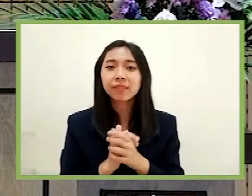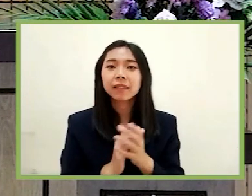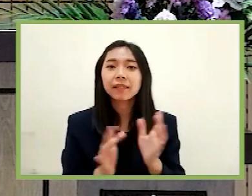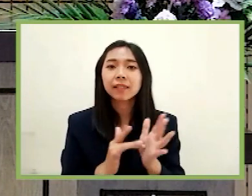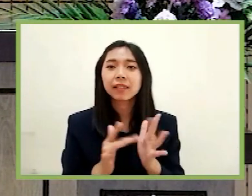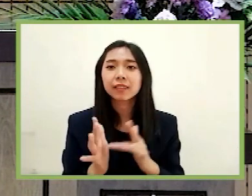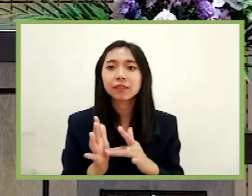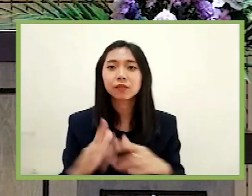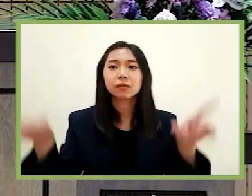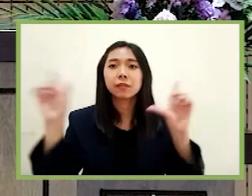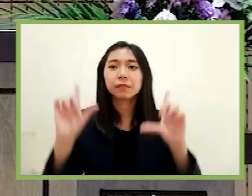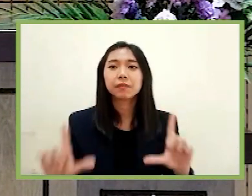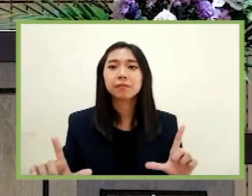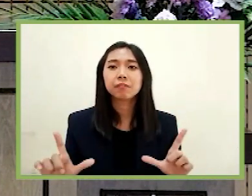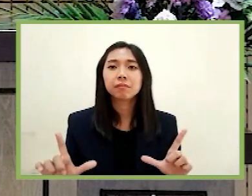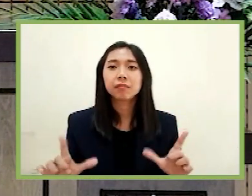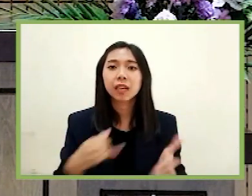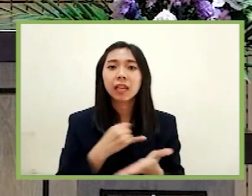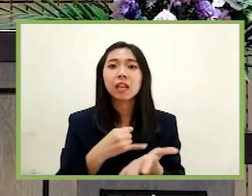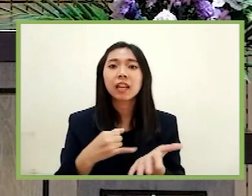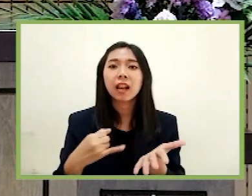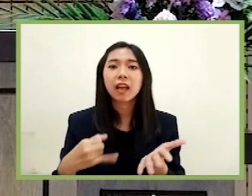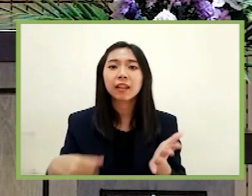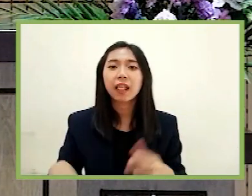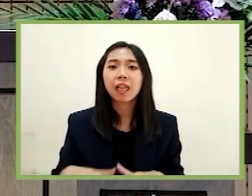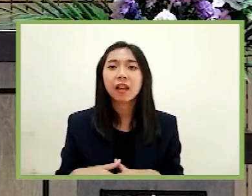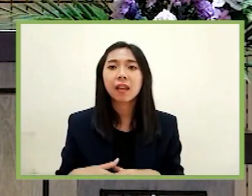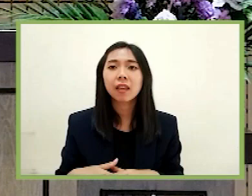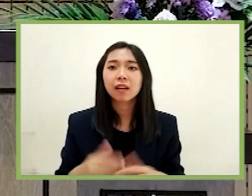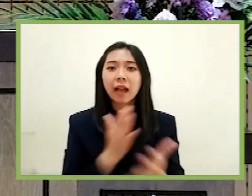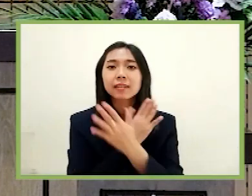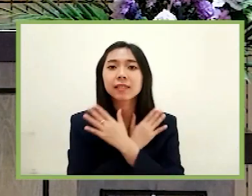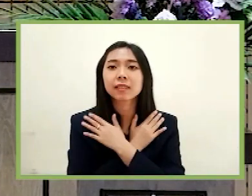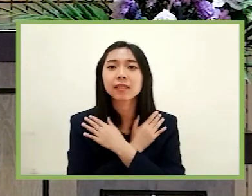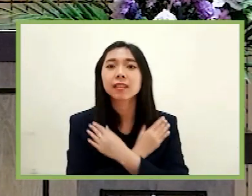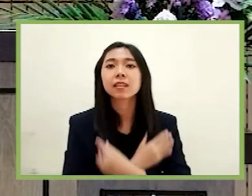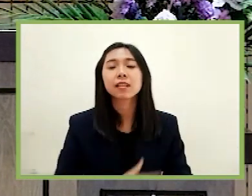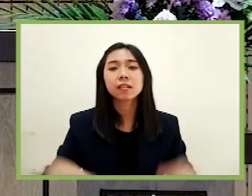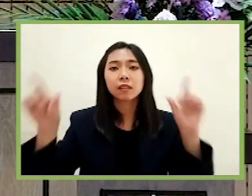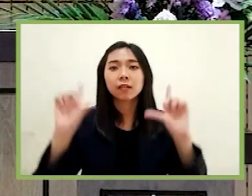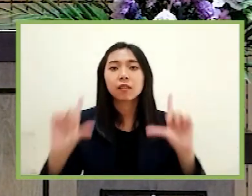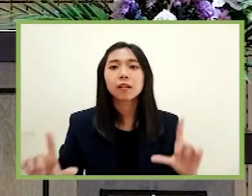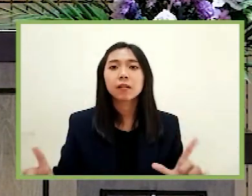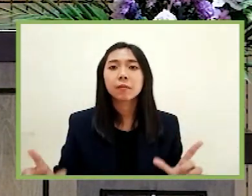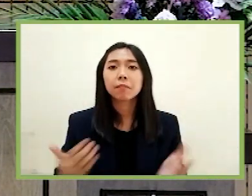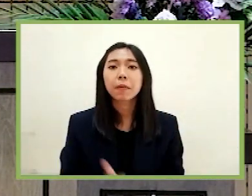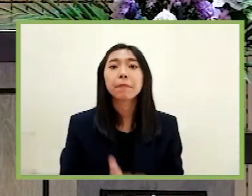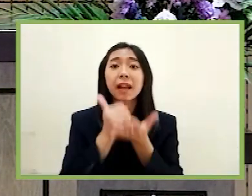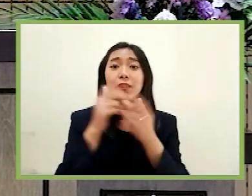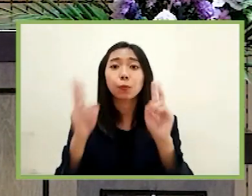kasih nilai-nilai yang memberi hati bagi orang lain memberi hidup bagi orang lain